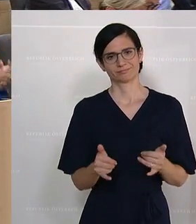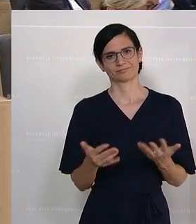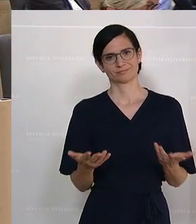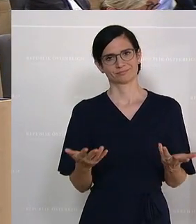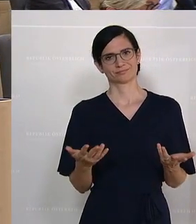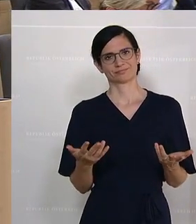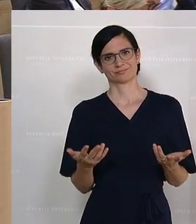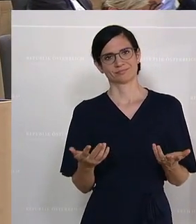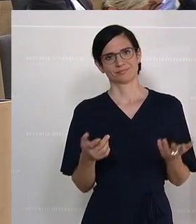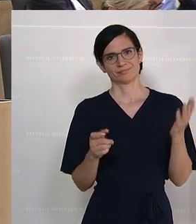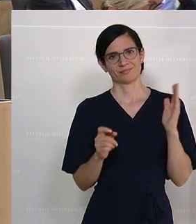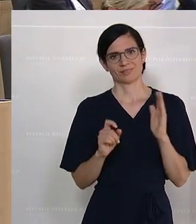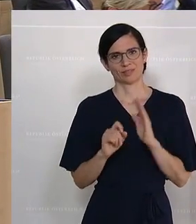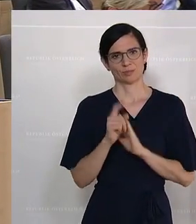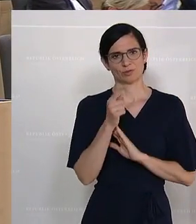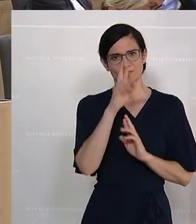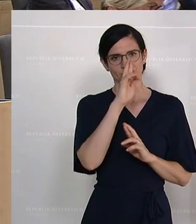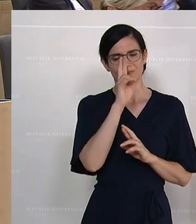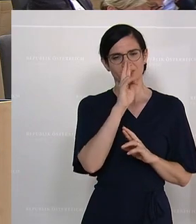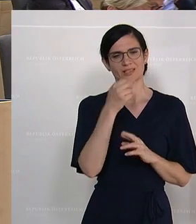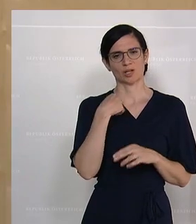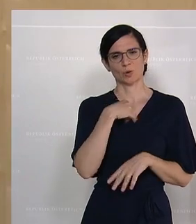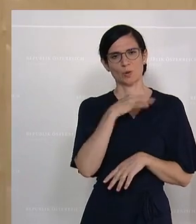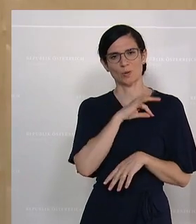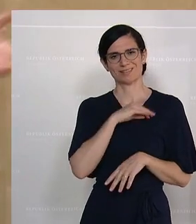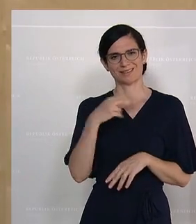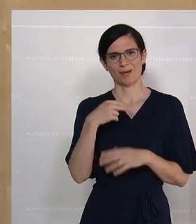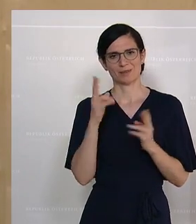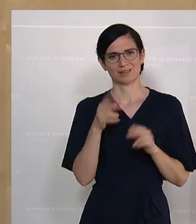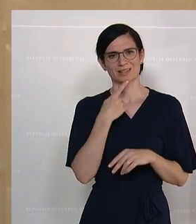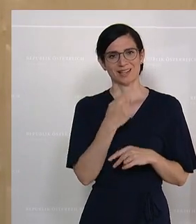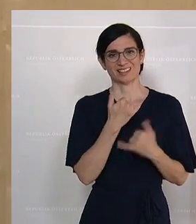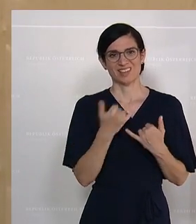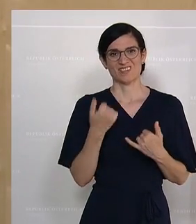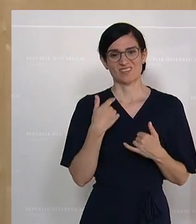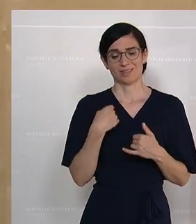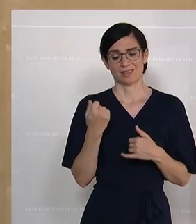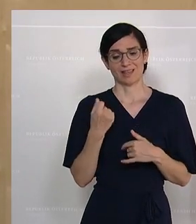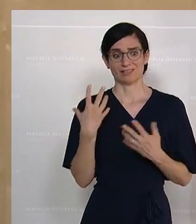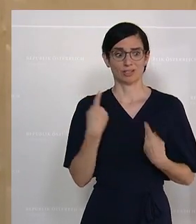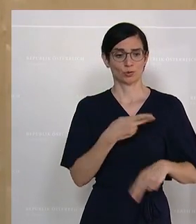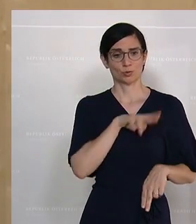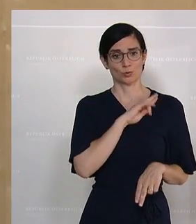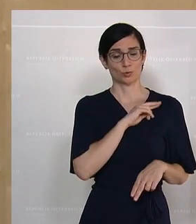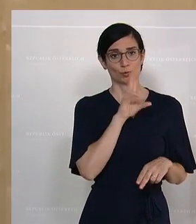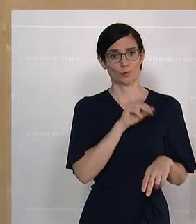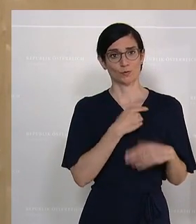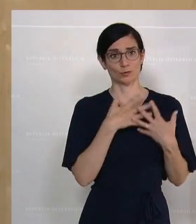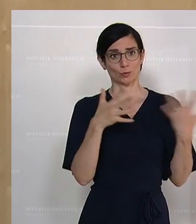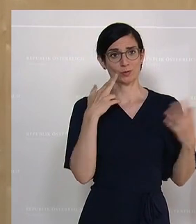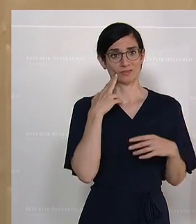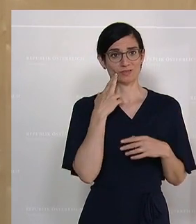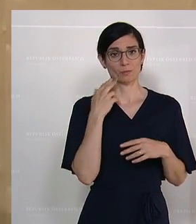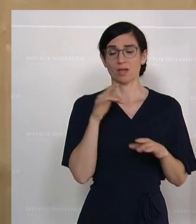besonders geschätzte kollege habe kann sie jetzt damit herumlaufen wir das geld wieder zurück trägt ist die 1 gesagt haben obwohl das beste ab sich